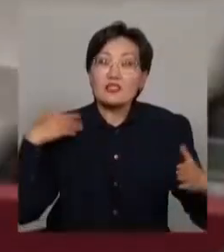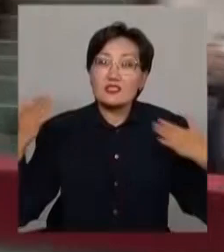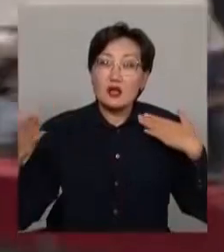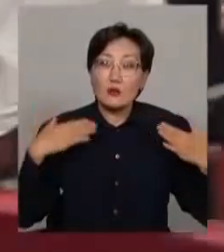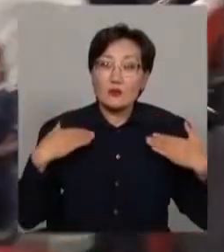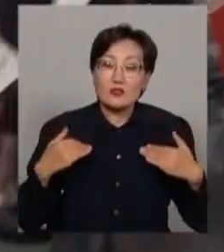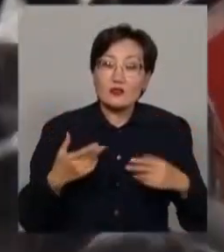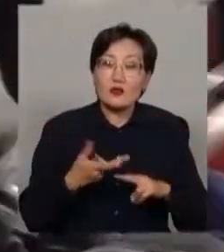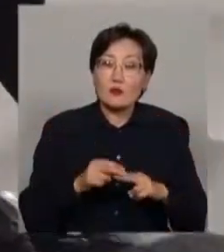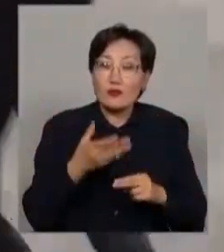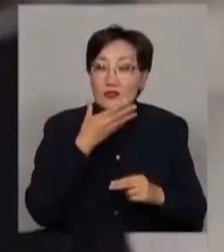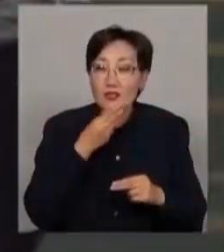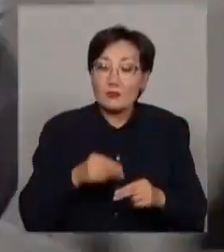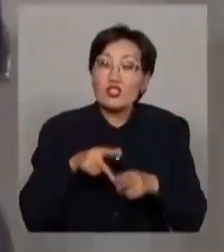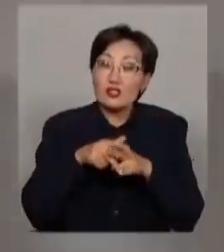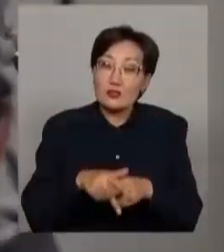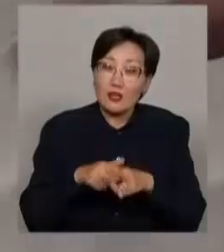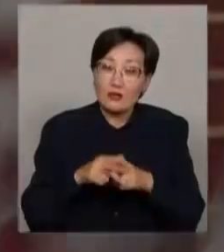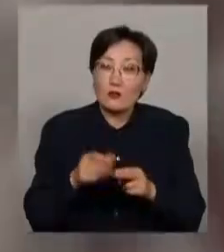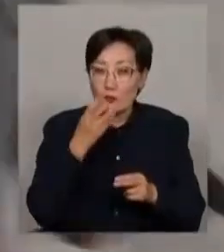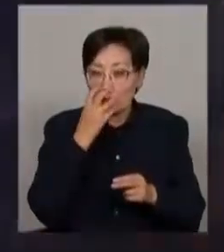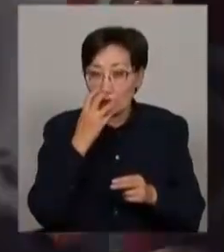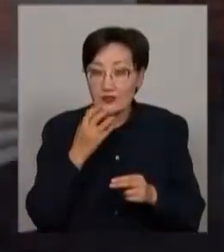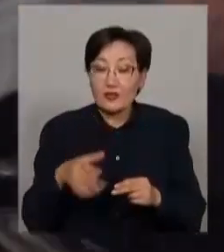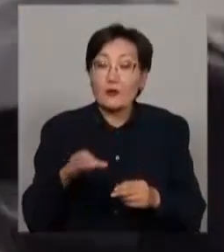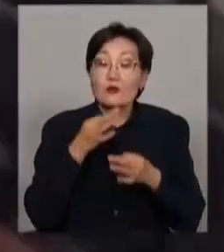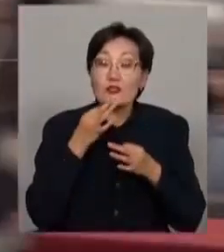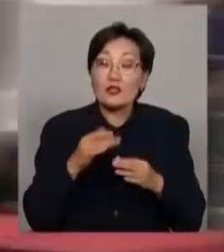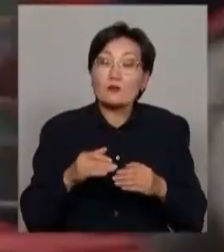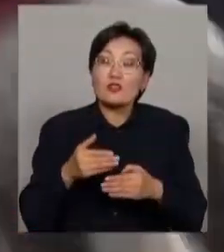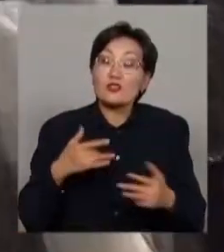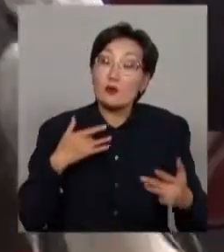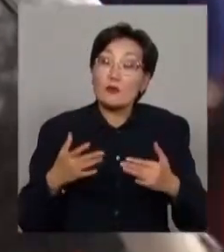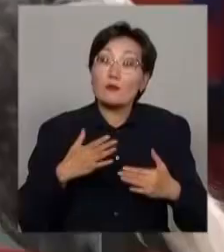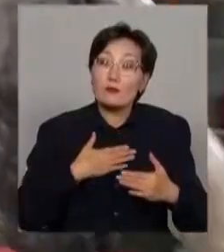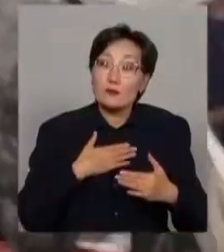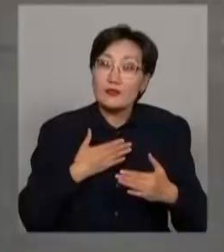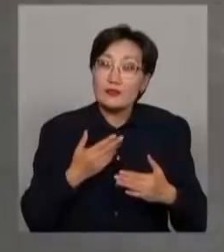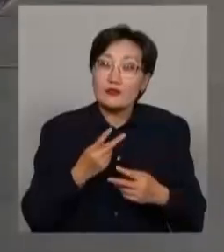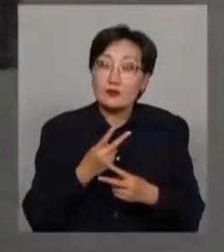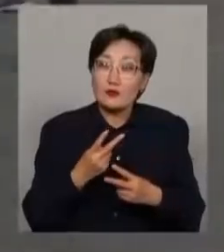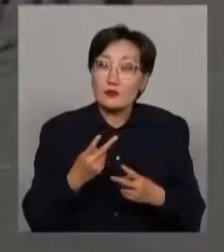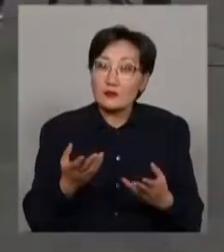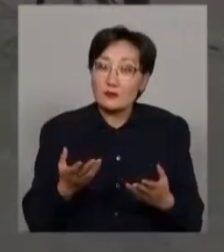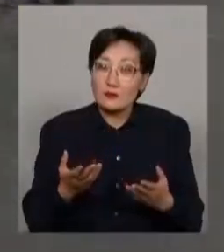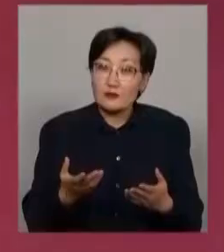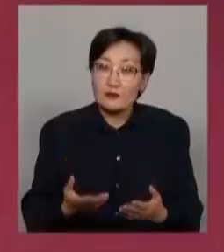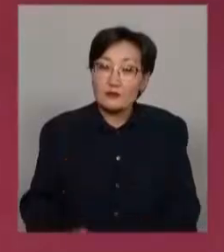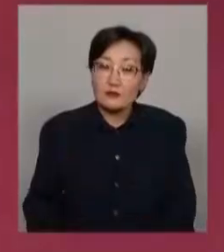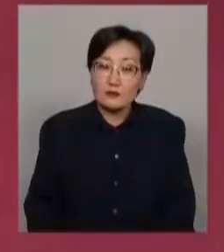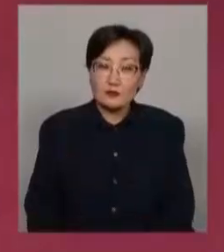елді ептілігімен баурайтын шабандоздар мен сайқымазақтар. Көпті тәнті тетін қойылымдарда біз нені білмейміз.